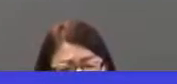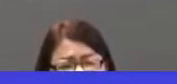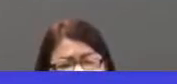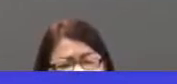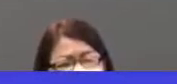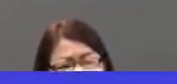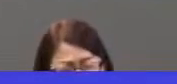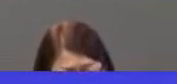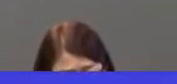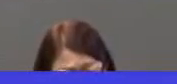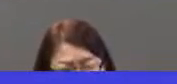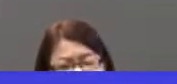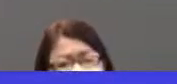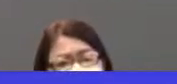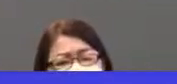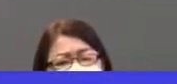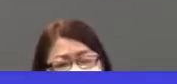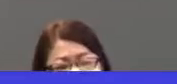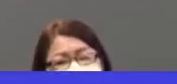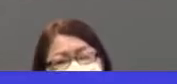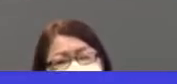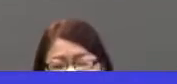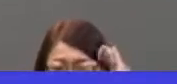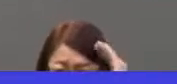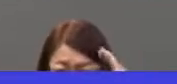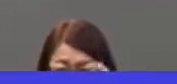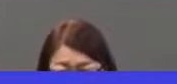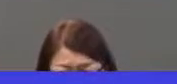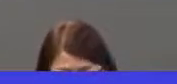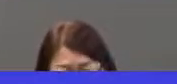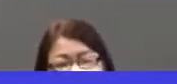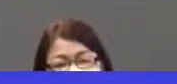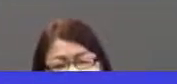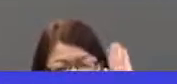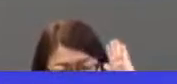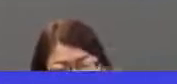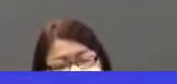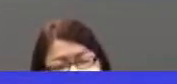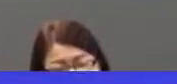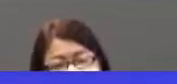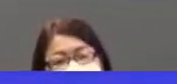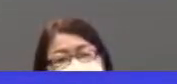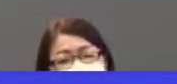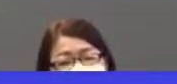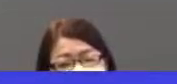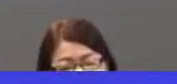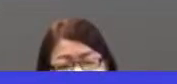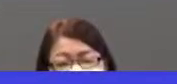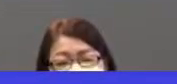คดีเรื่องของรุกบุกรุกที่ดินป่าสงวนแห่งชาติเขาใหญ่ที่จังหวัดปราจีนบุรีเมื่อช่วงปี